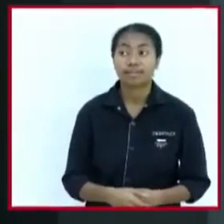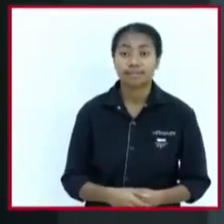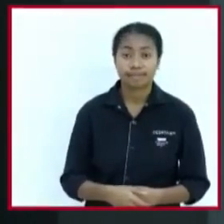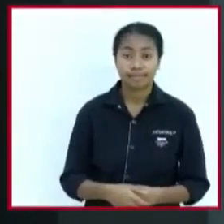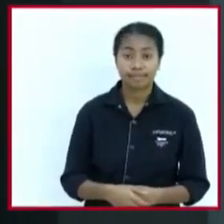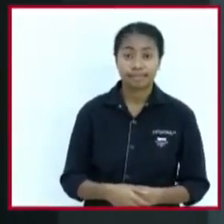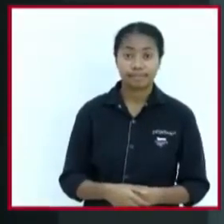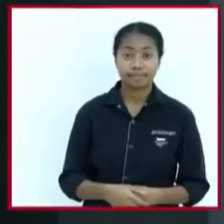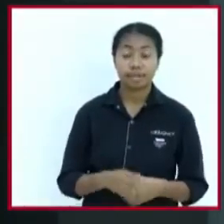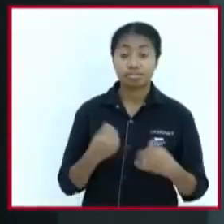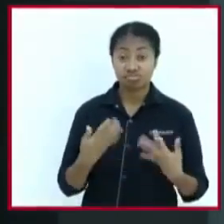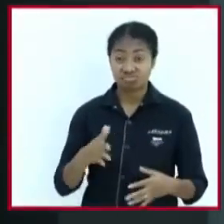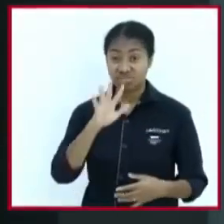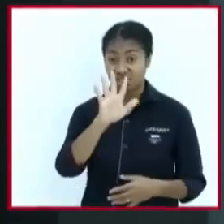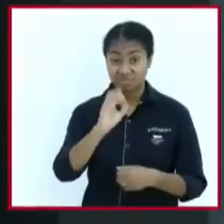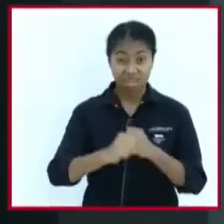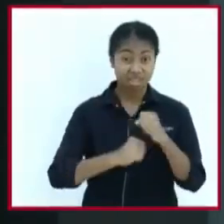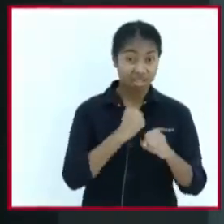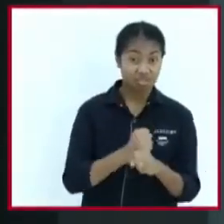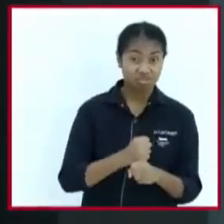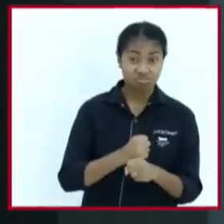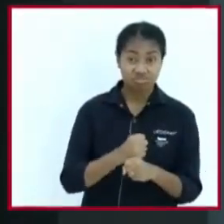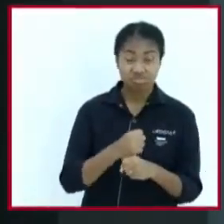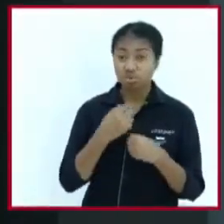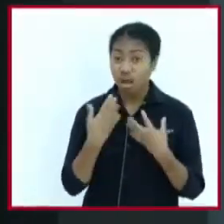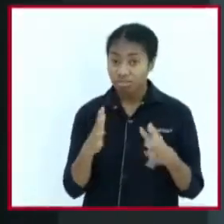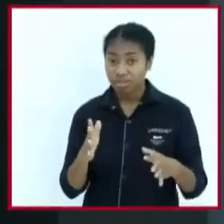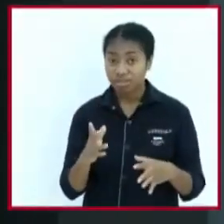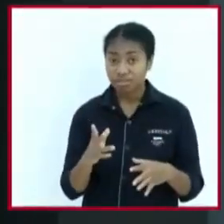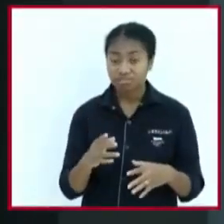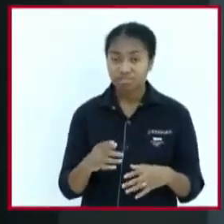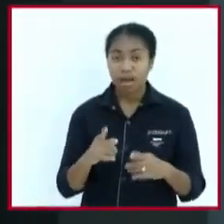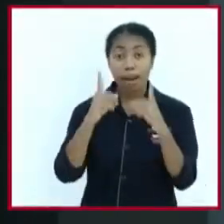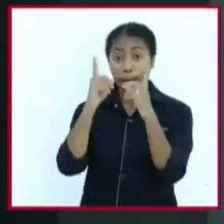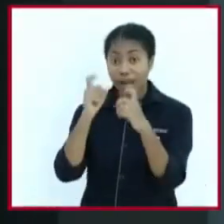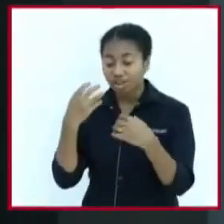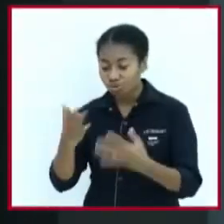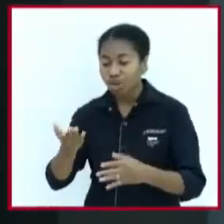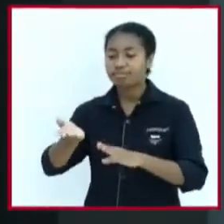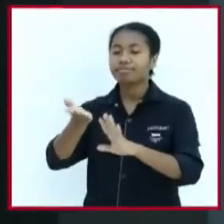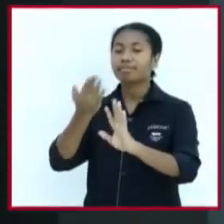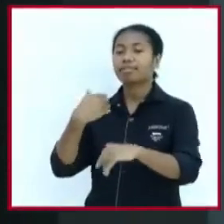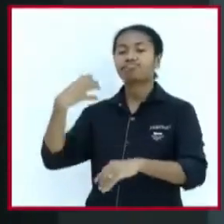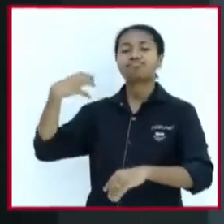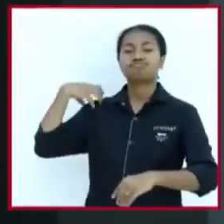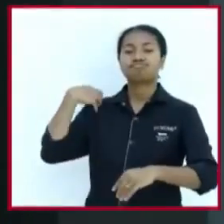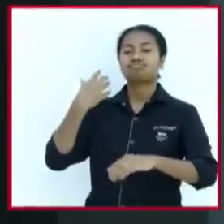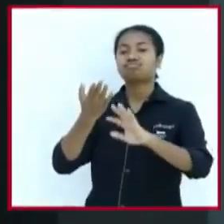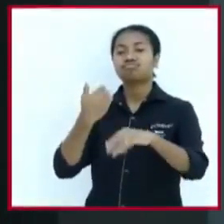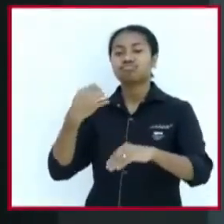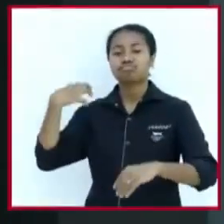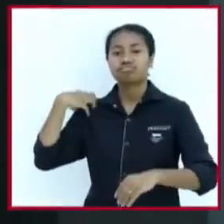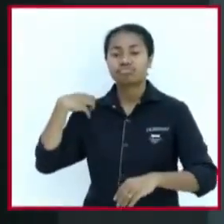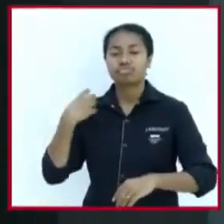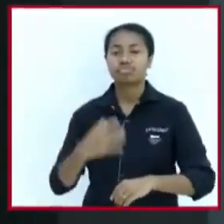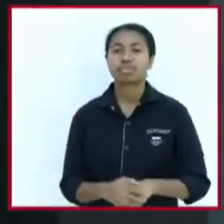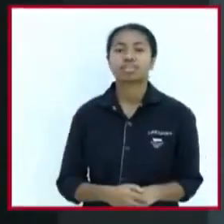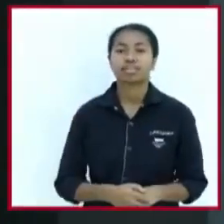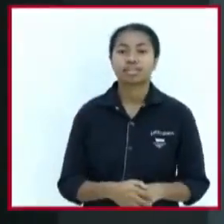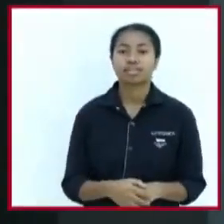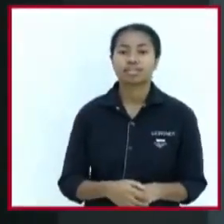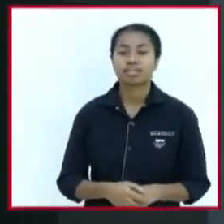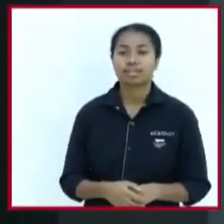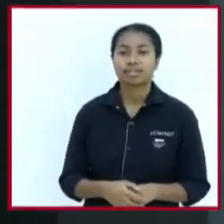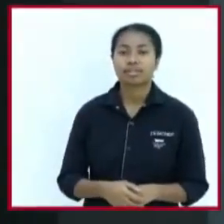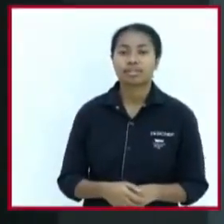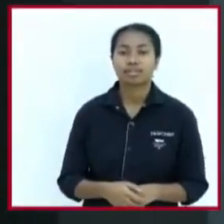Hai setelah lima tahun berlalu kekasih pun pulang Hai setelah kekasih di depan saya